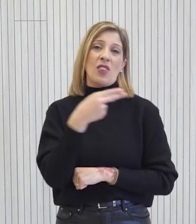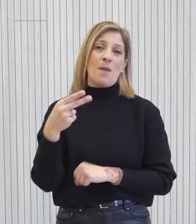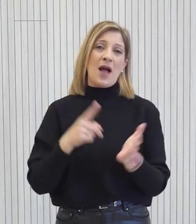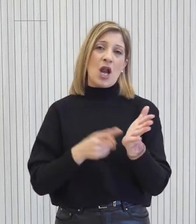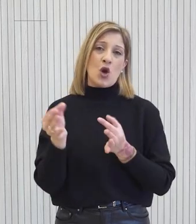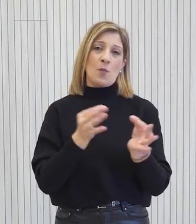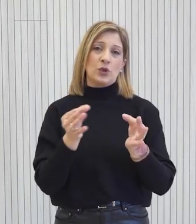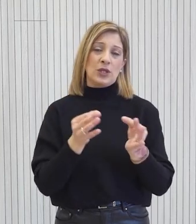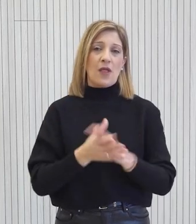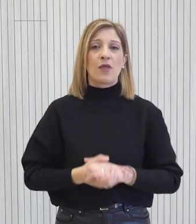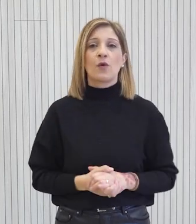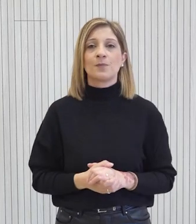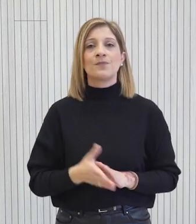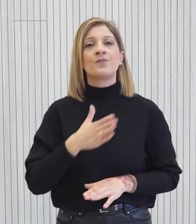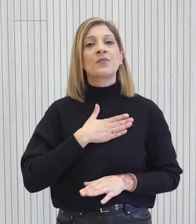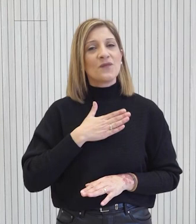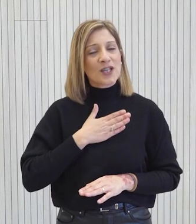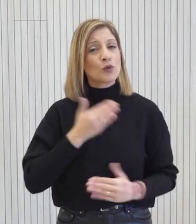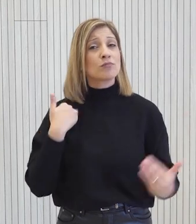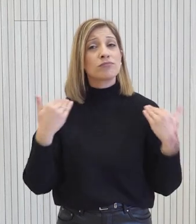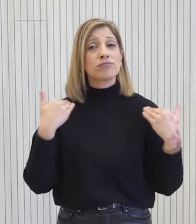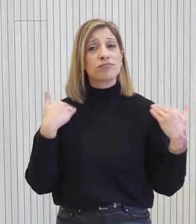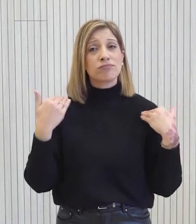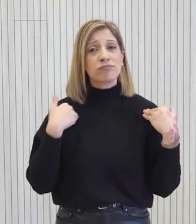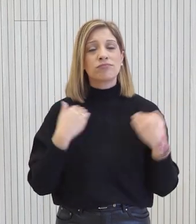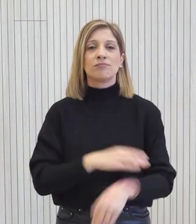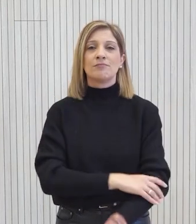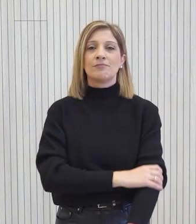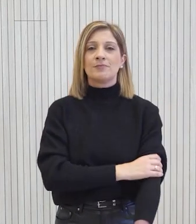νομοσχεδίου. Ευχαριστώ. Αν υπάρχουν ερωτήσεις.